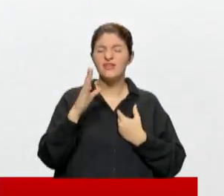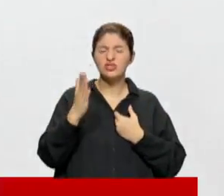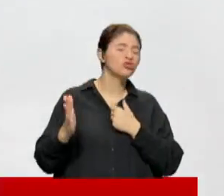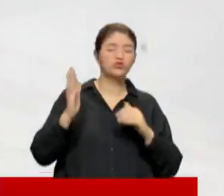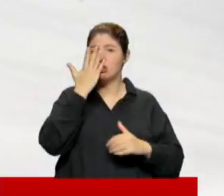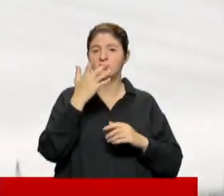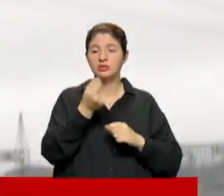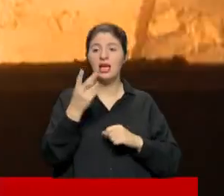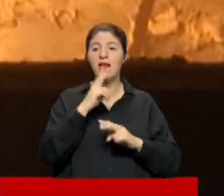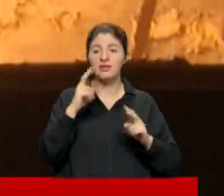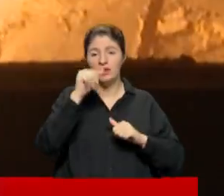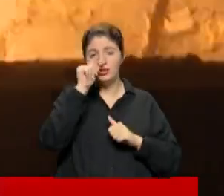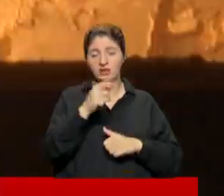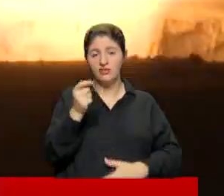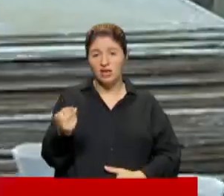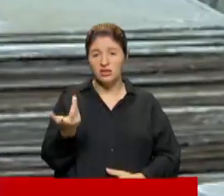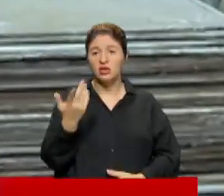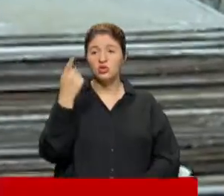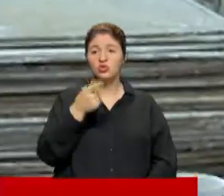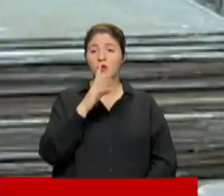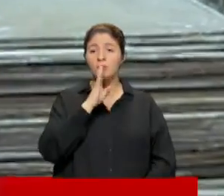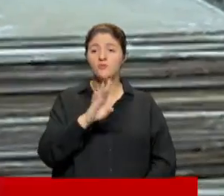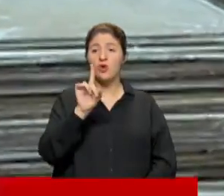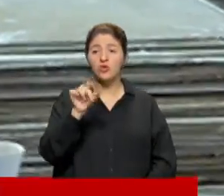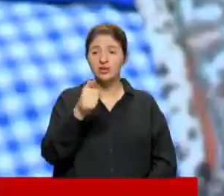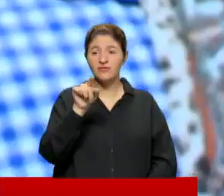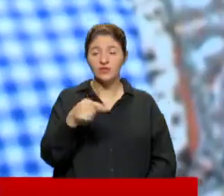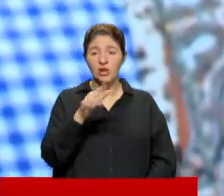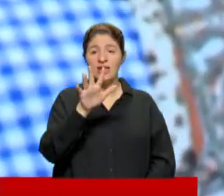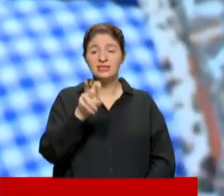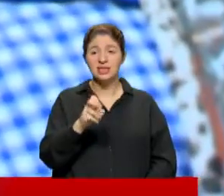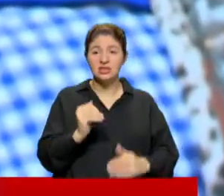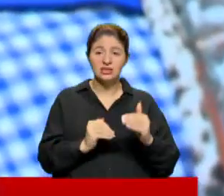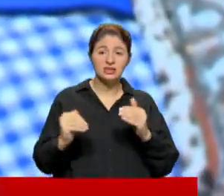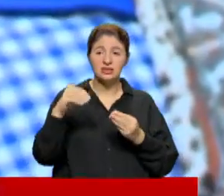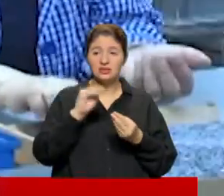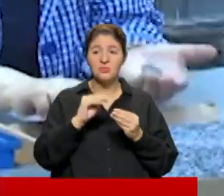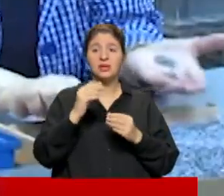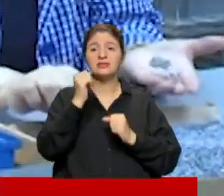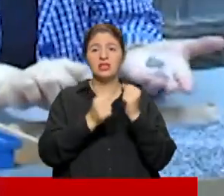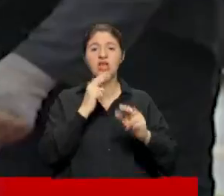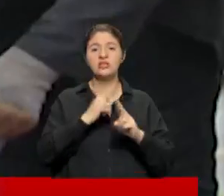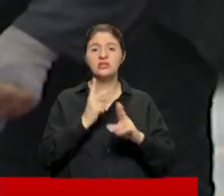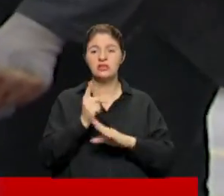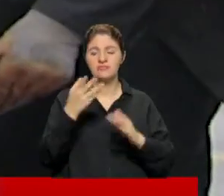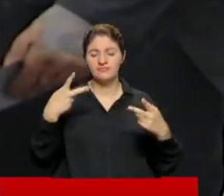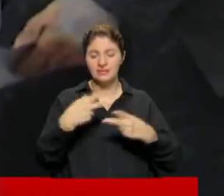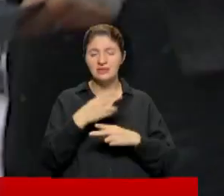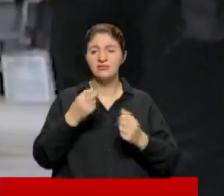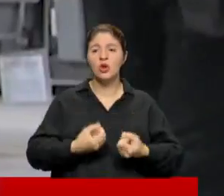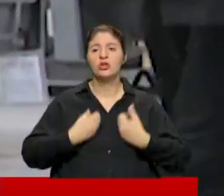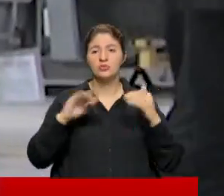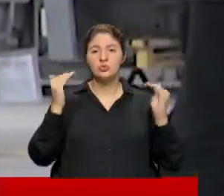veri ise elektrik ve gaz fiyatlarında % 4165 18'lik artış sanayinin hızını kesti ve üretimdeki